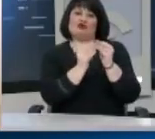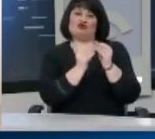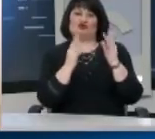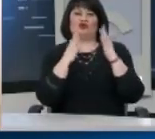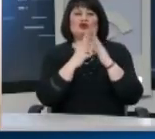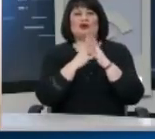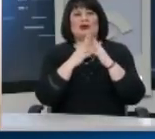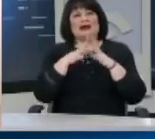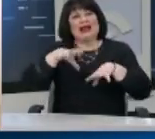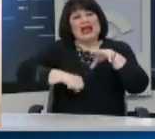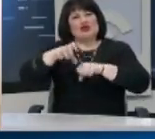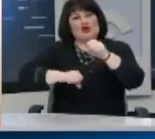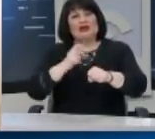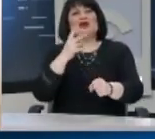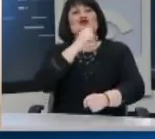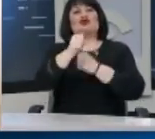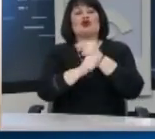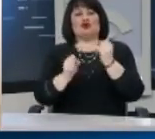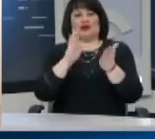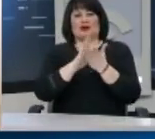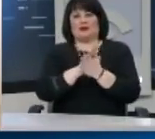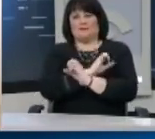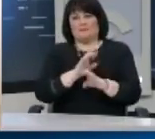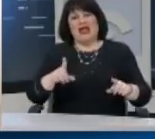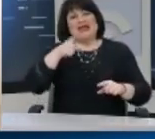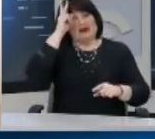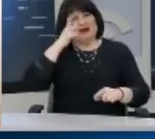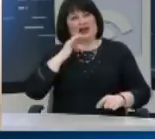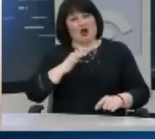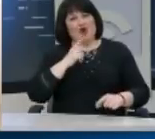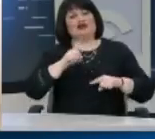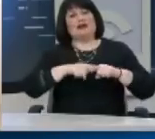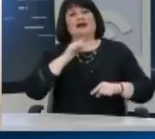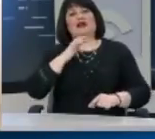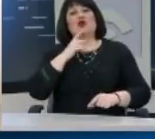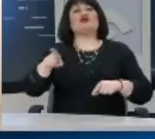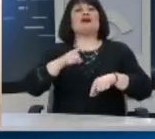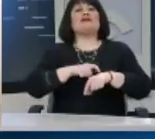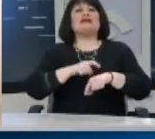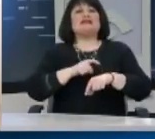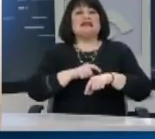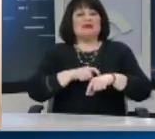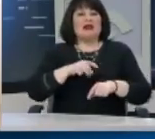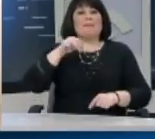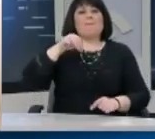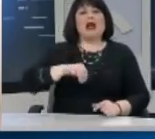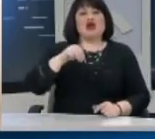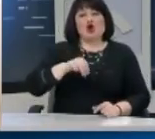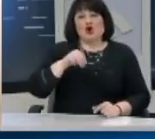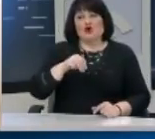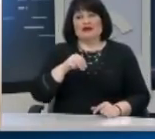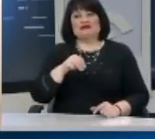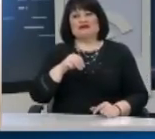κυκλοφορήσει εδώ και 20 χρόνια στα ελληνικά και στα γερμανικά αυτή τη στιγμή ο μανώλης ήμασταν σε